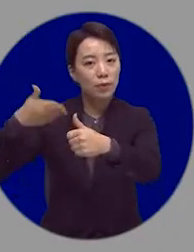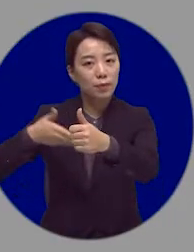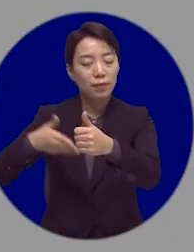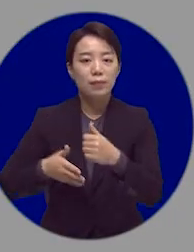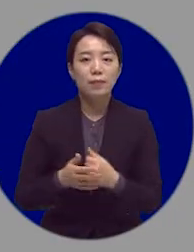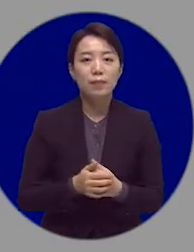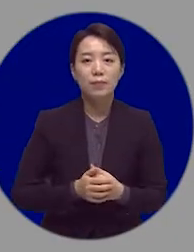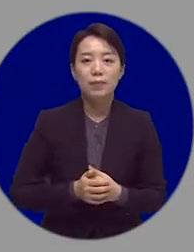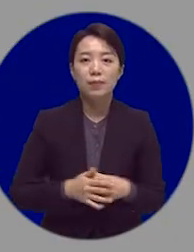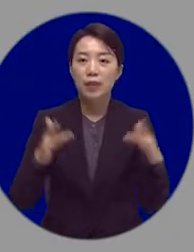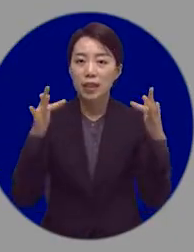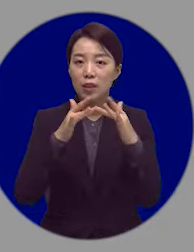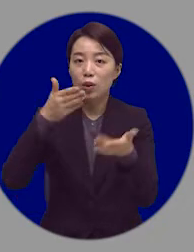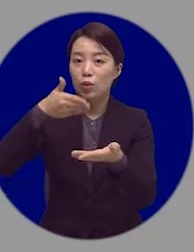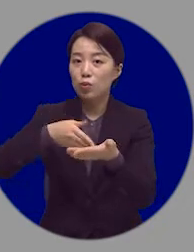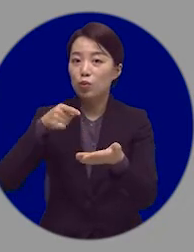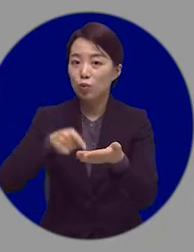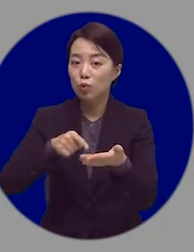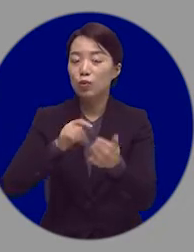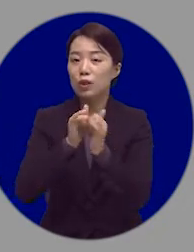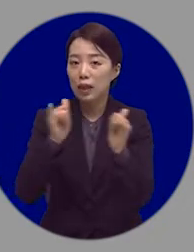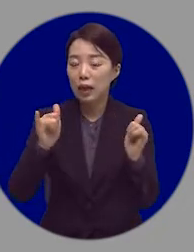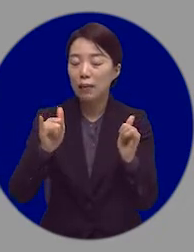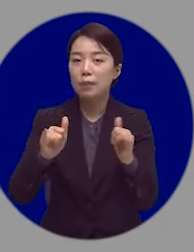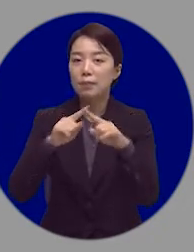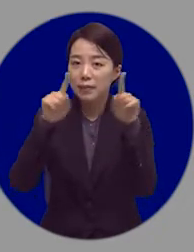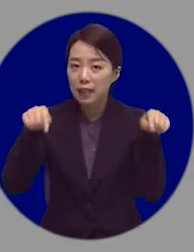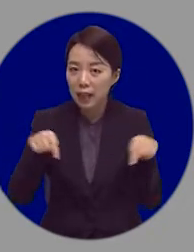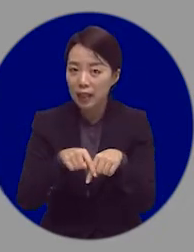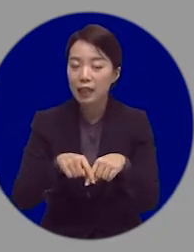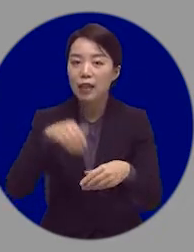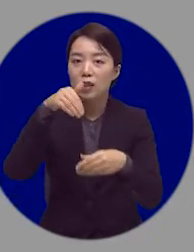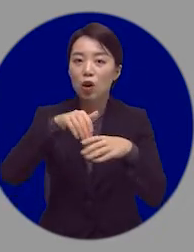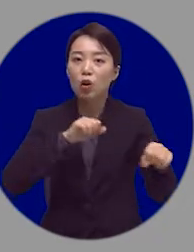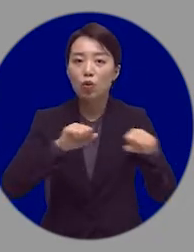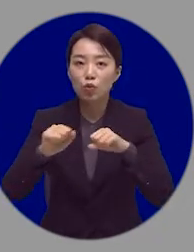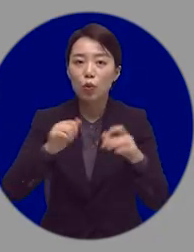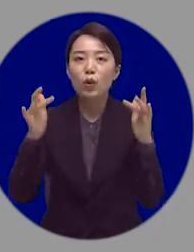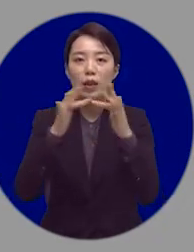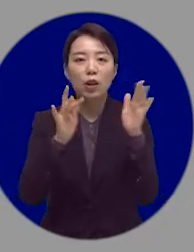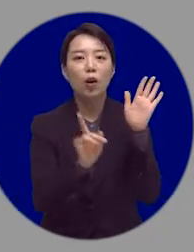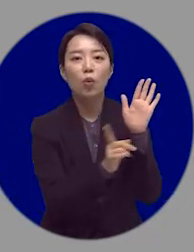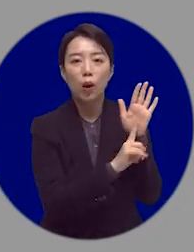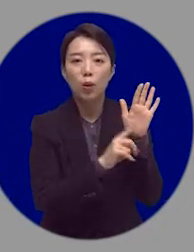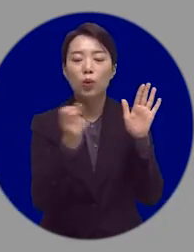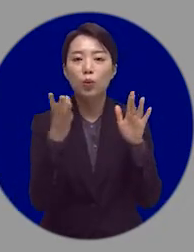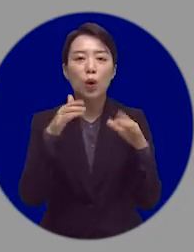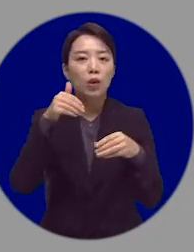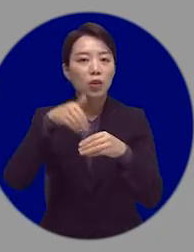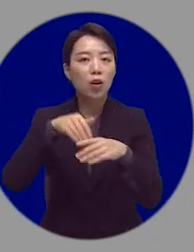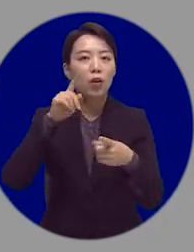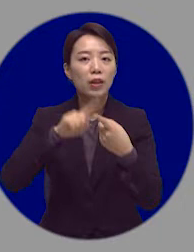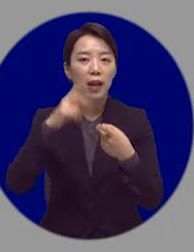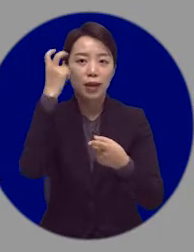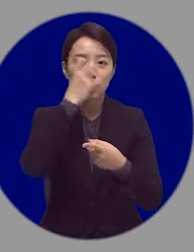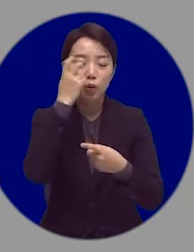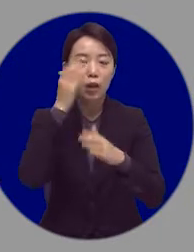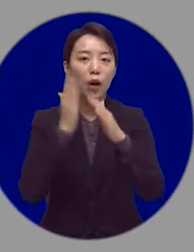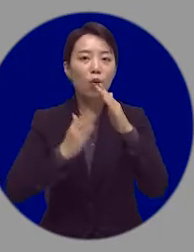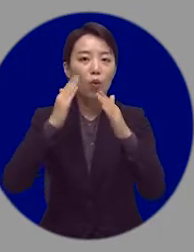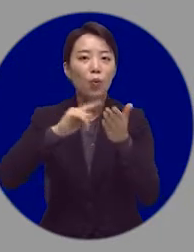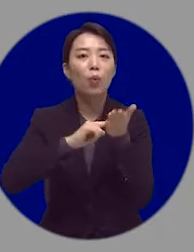안내 자료에는 선거운동, 인터넷 광고, 선거에 관한 여론조사 공표 보도 등의 공직선거법 주요